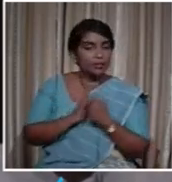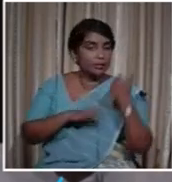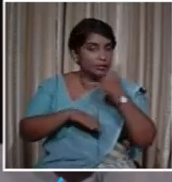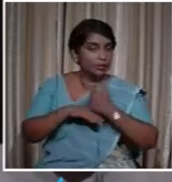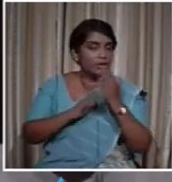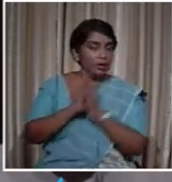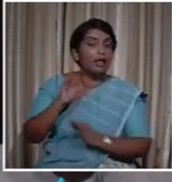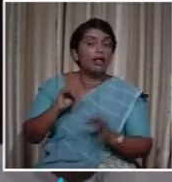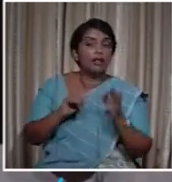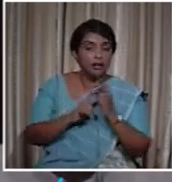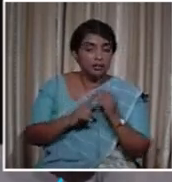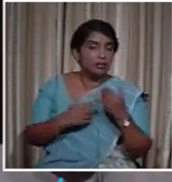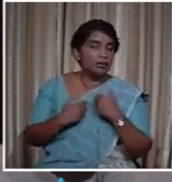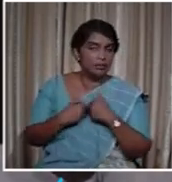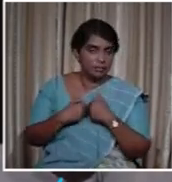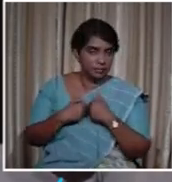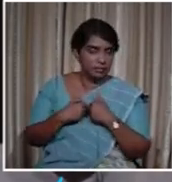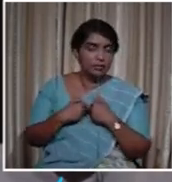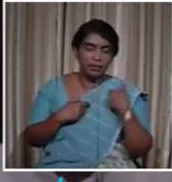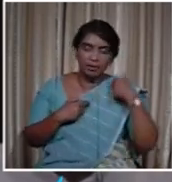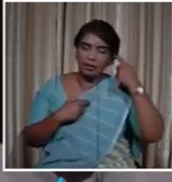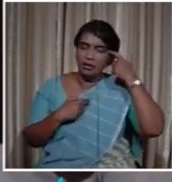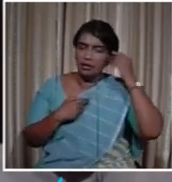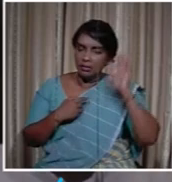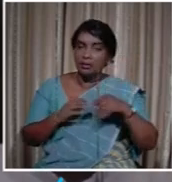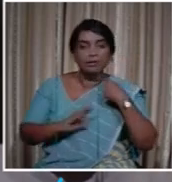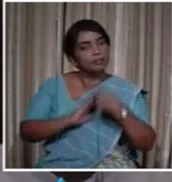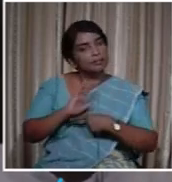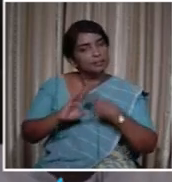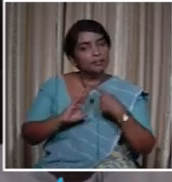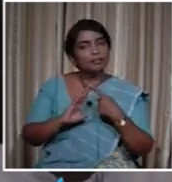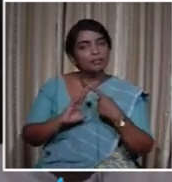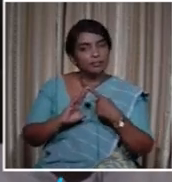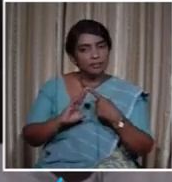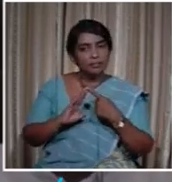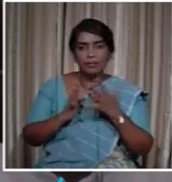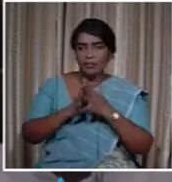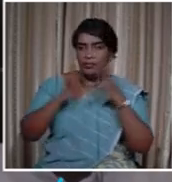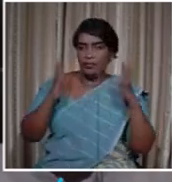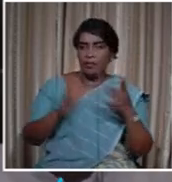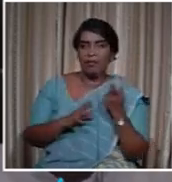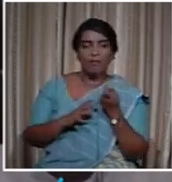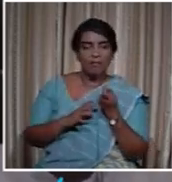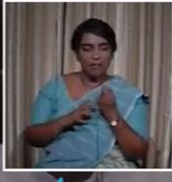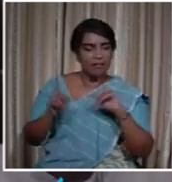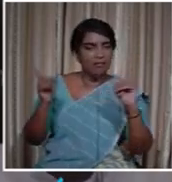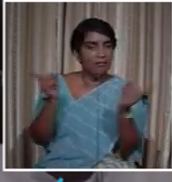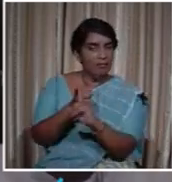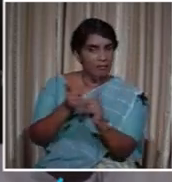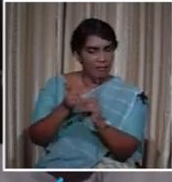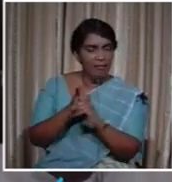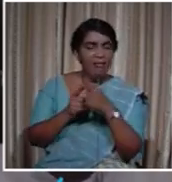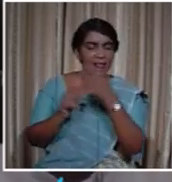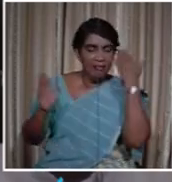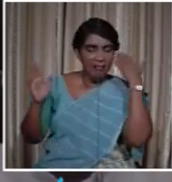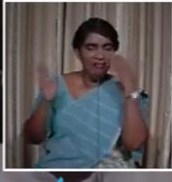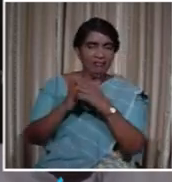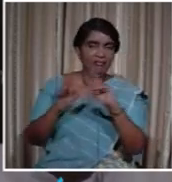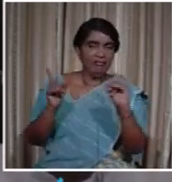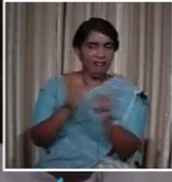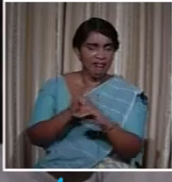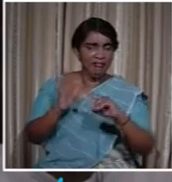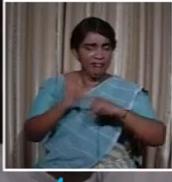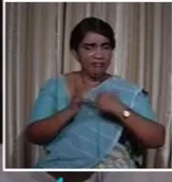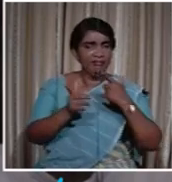கருத்திலே கொள்ள வேண்டும். இந்த நாட்டிலே இருக்கின்ற பெரும்பாலான நிதிகள் போருக்காக, போர் தளபாடங்களுக்காக,